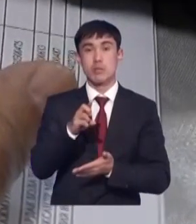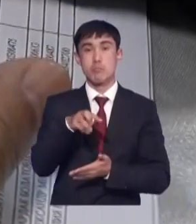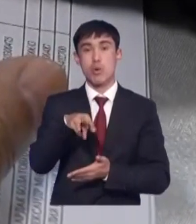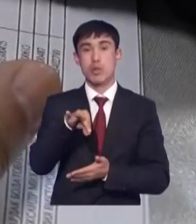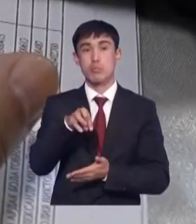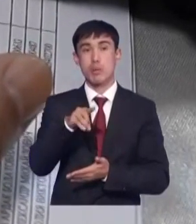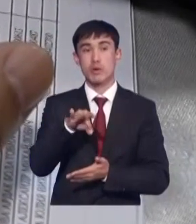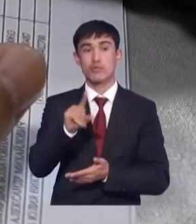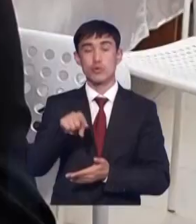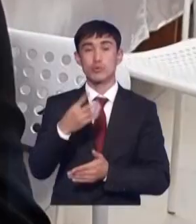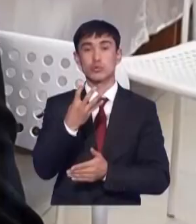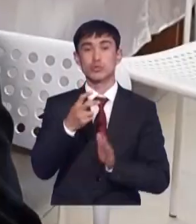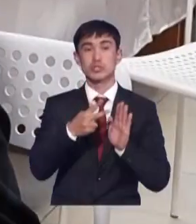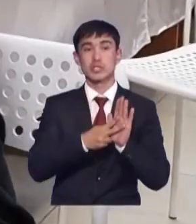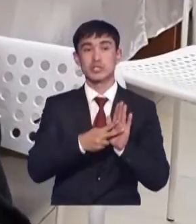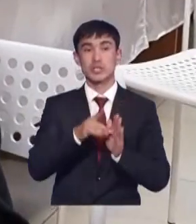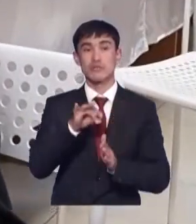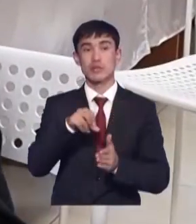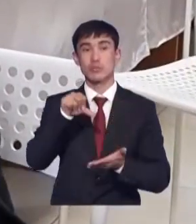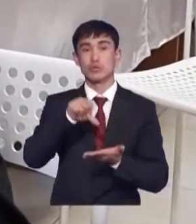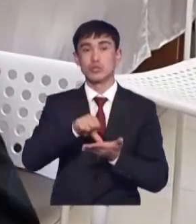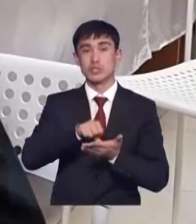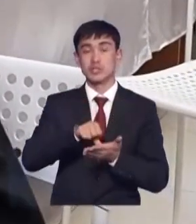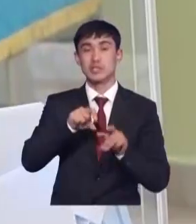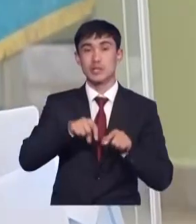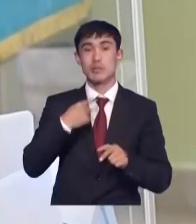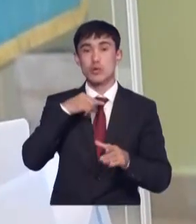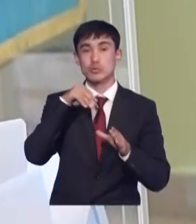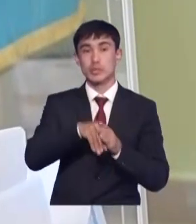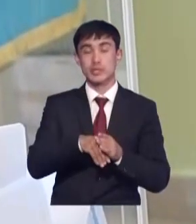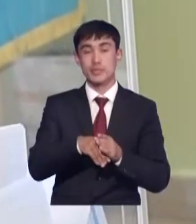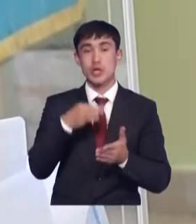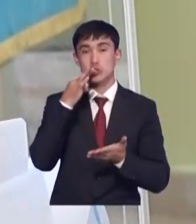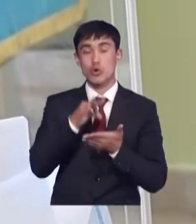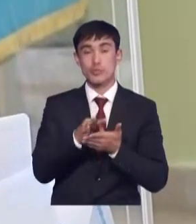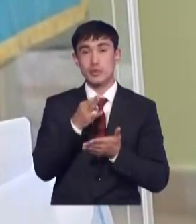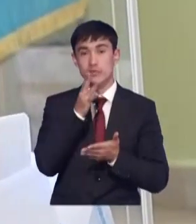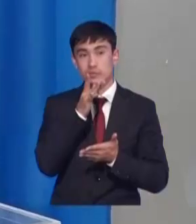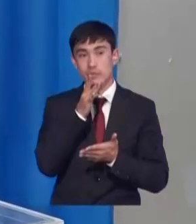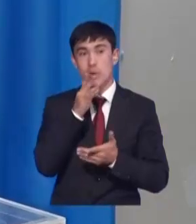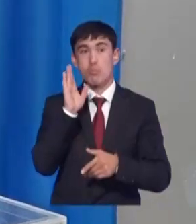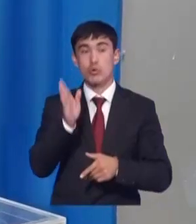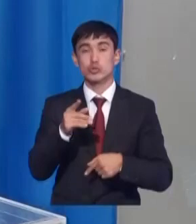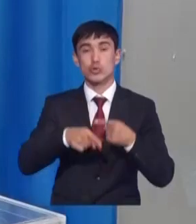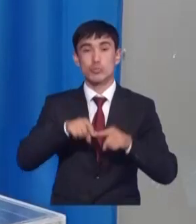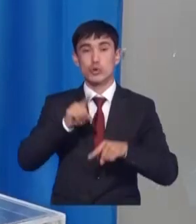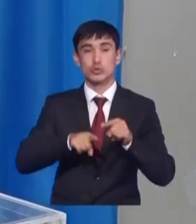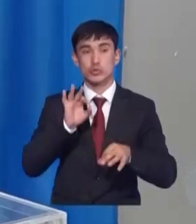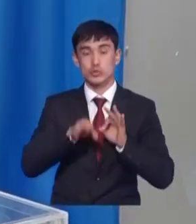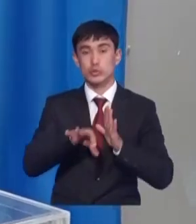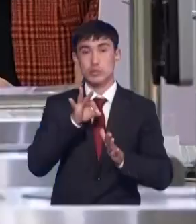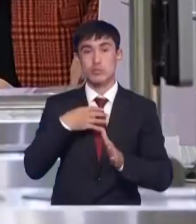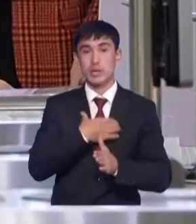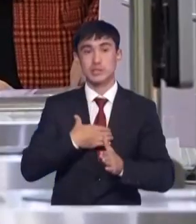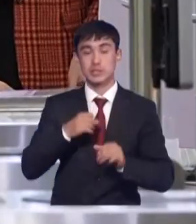Мәулен Мамыров нөмір 408-ші референдум учаскесіне келіп даусын берді. Жауапты кезең болашақ ұрпақ үшін дұрыс таңдау жасау